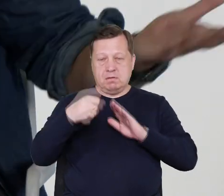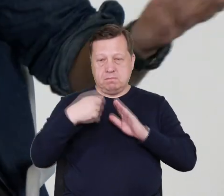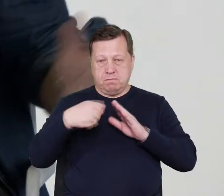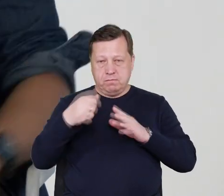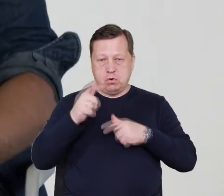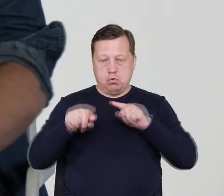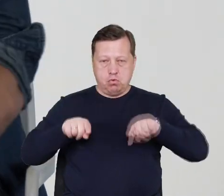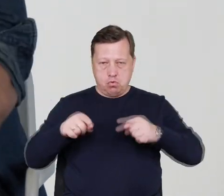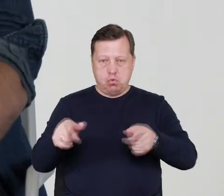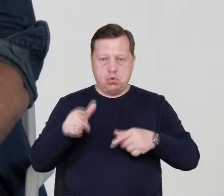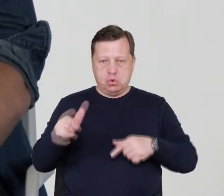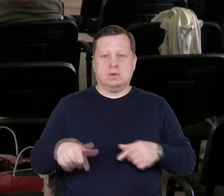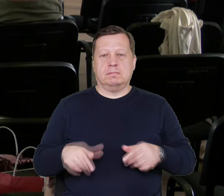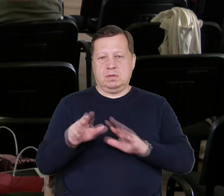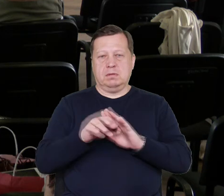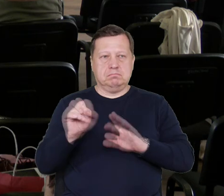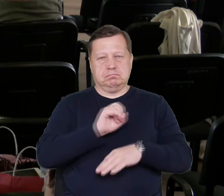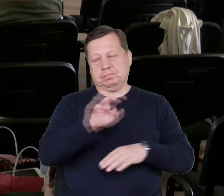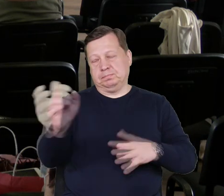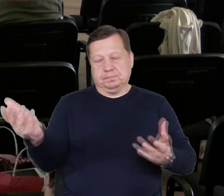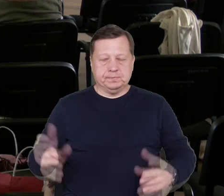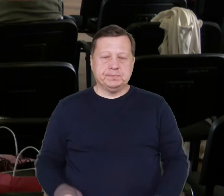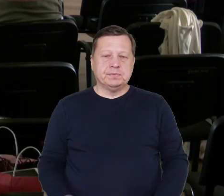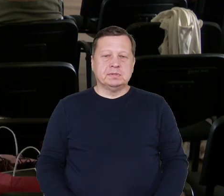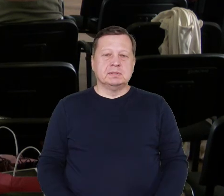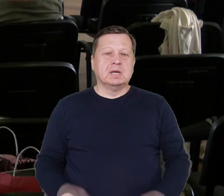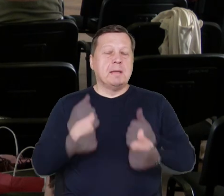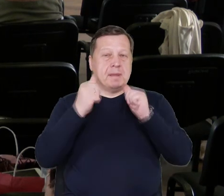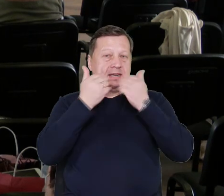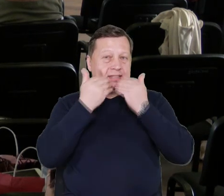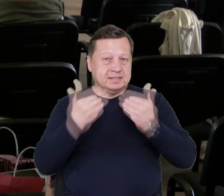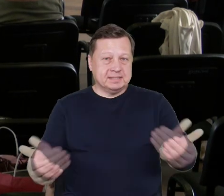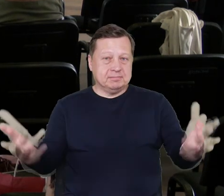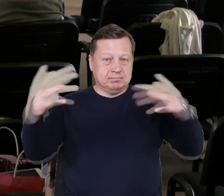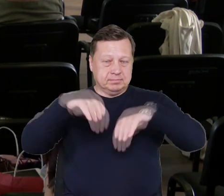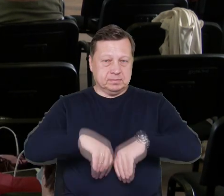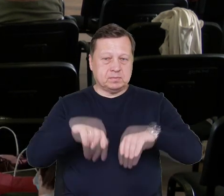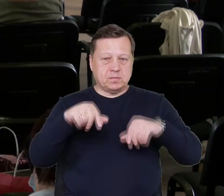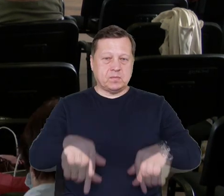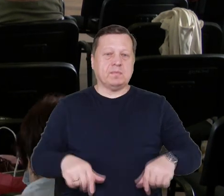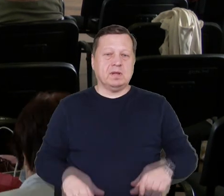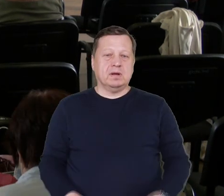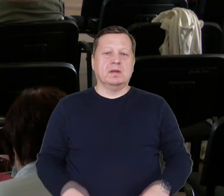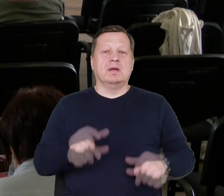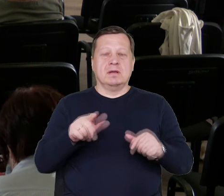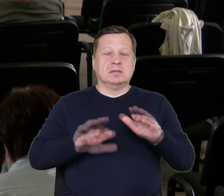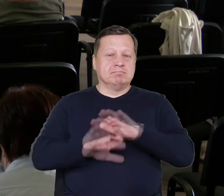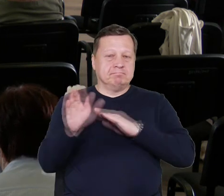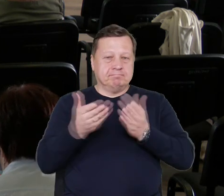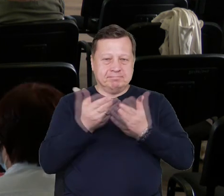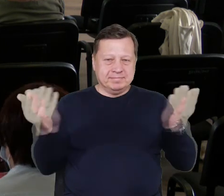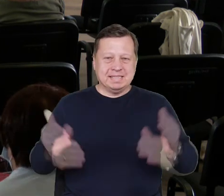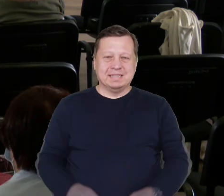organizatorzy się upewnił żeby ona jakoś do Państwa dotarła Tymczasem dziękuję za uczestnictwo w tym spontanicznym pokazie